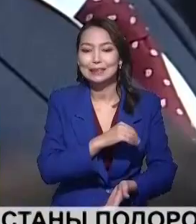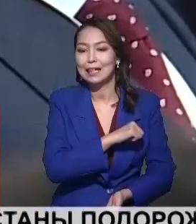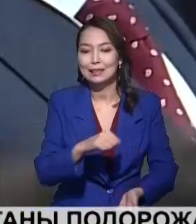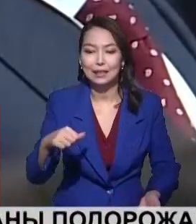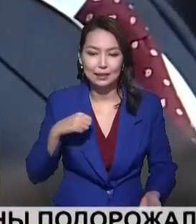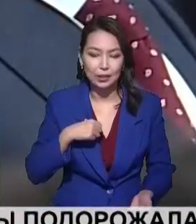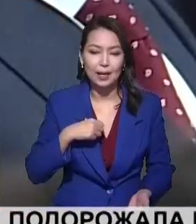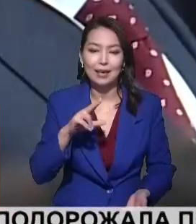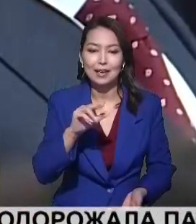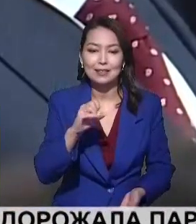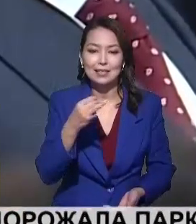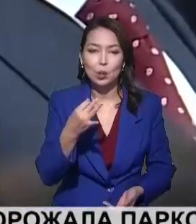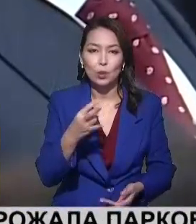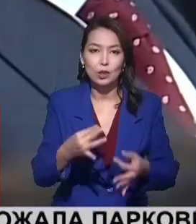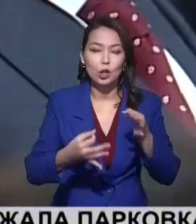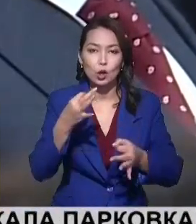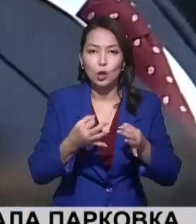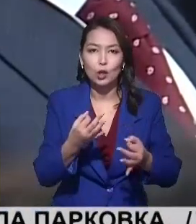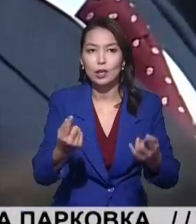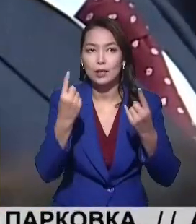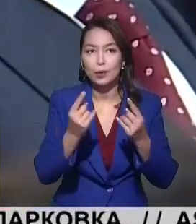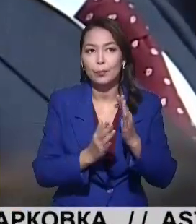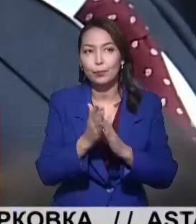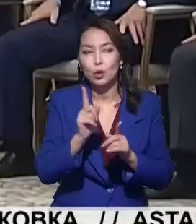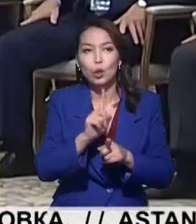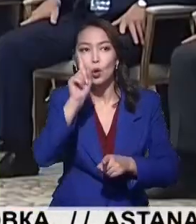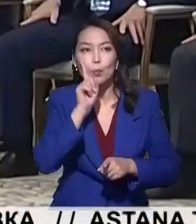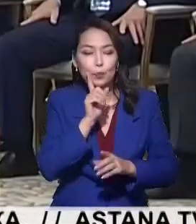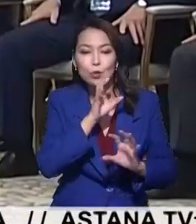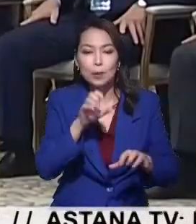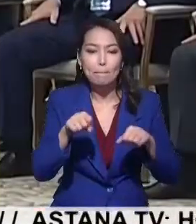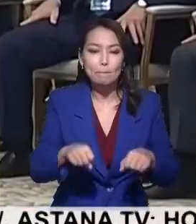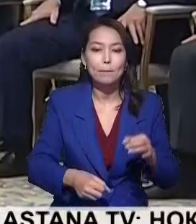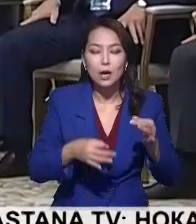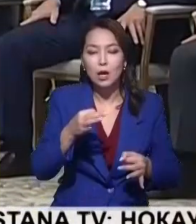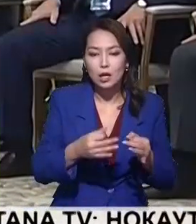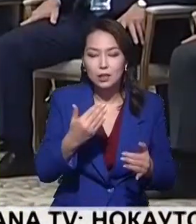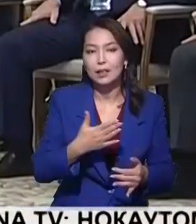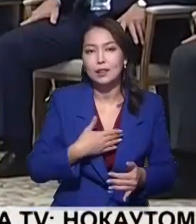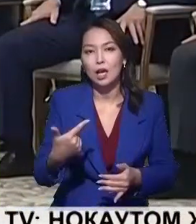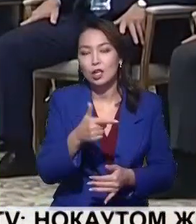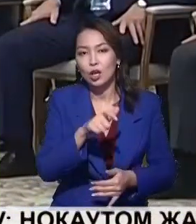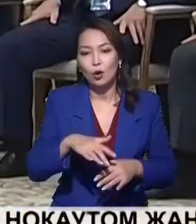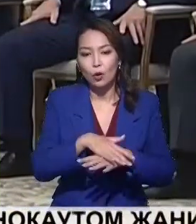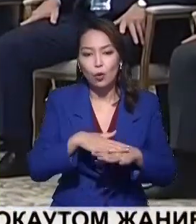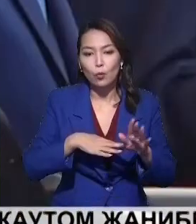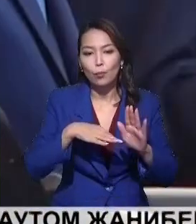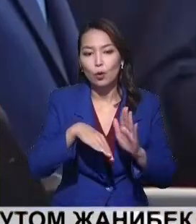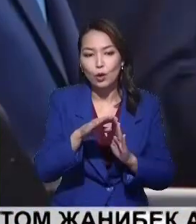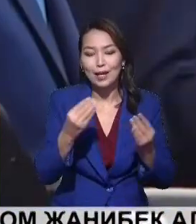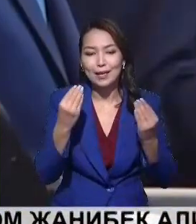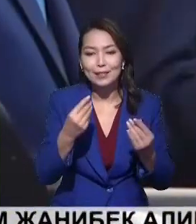Самостоятельность кассационных судов значительно расширит доступность правосудия для наших граждан, улучшит условия